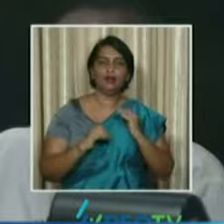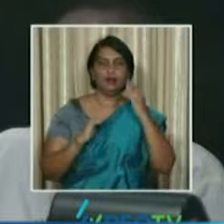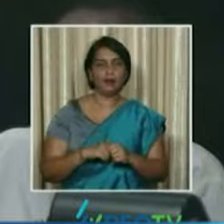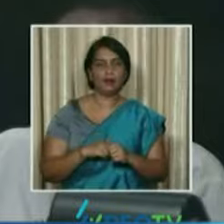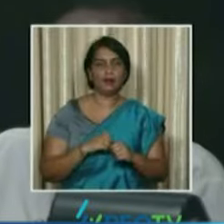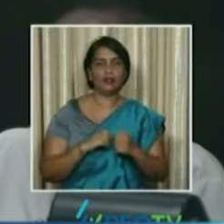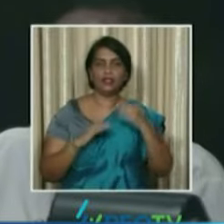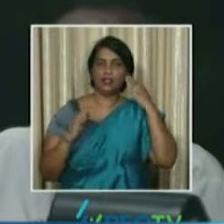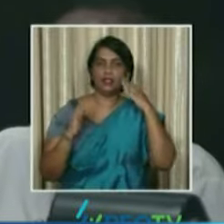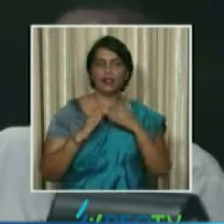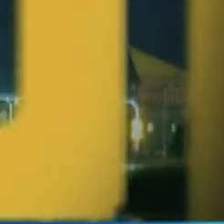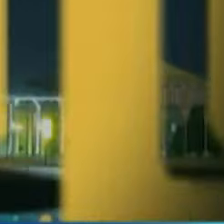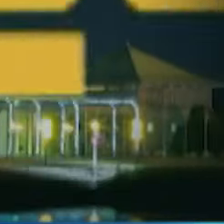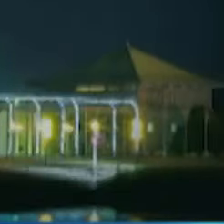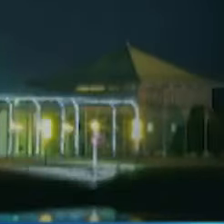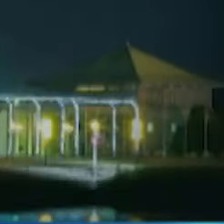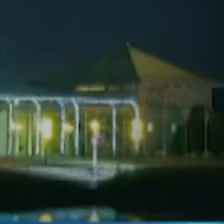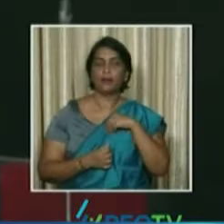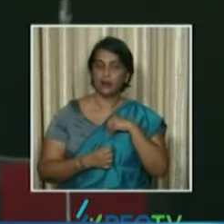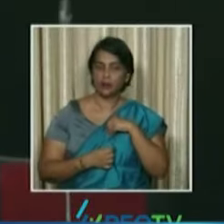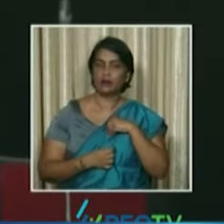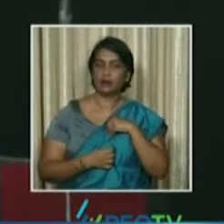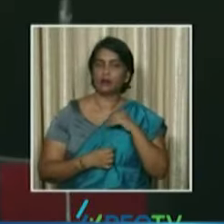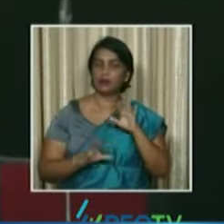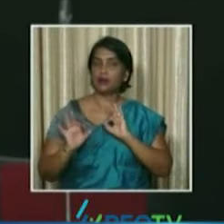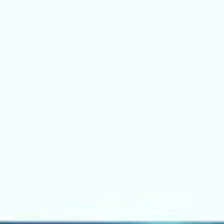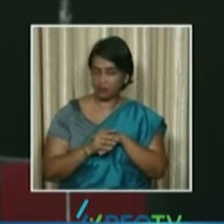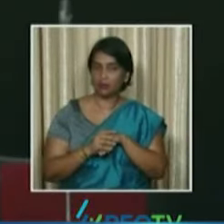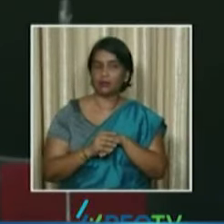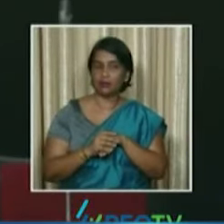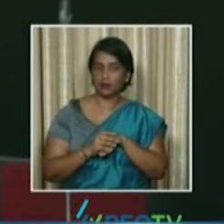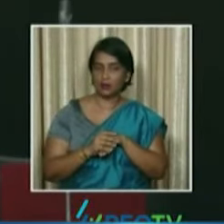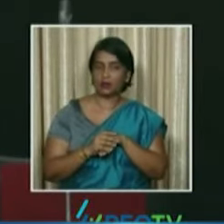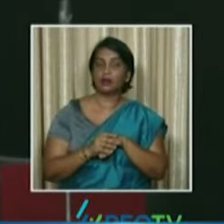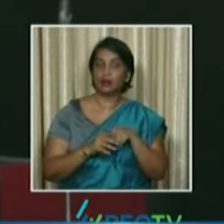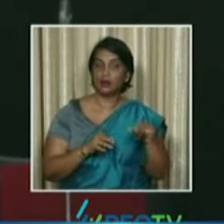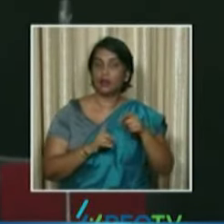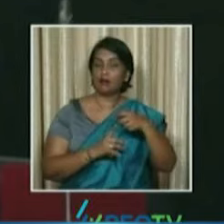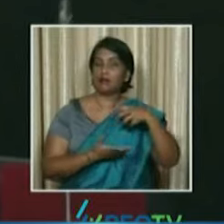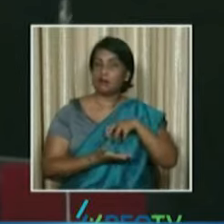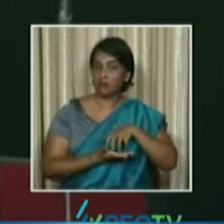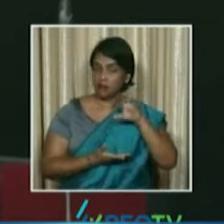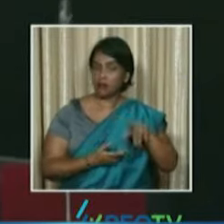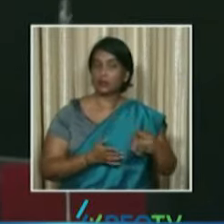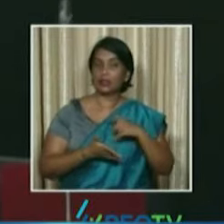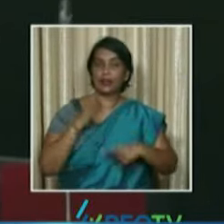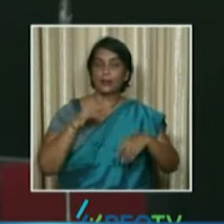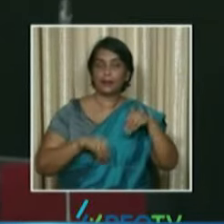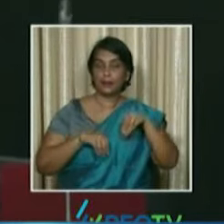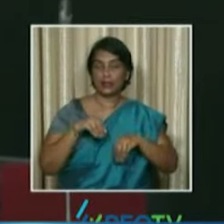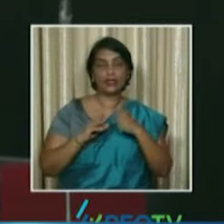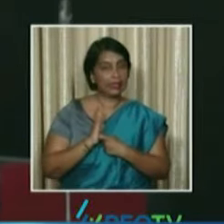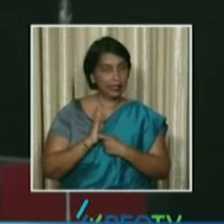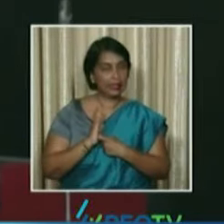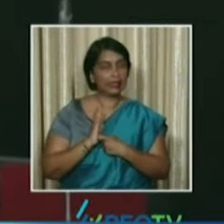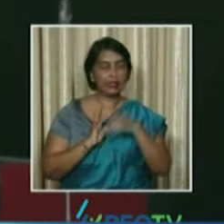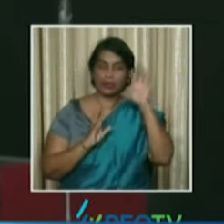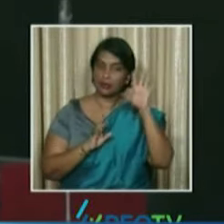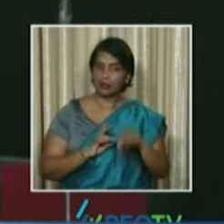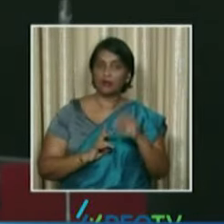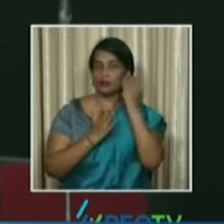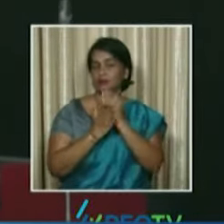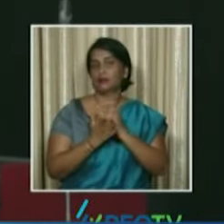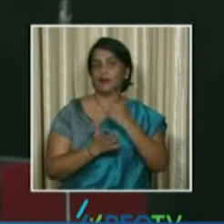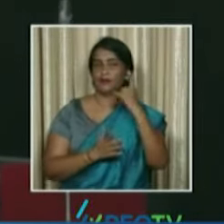හොන්ඩරයක් වෙනුවෙන් ගොවින්ට වැය කරන්න වෙන්නේ. පාලන ආණ්ඩුව වෙලාවේ මේ පළාත් සභා මැතිවරණ නීතිය සම්බන්ධයෙන් ගෙනාපු